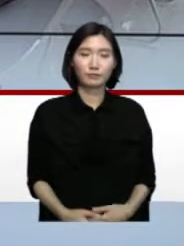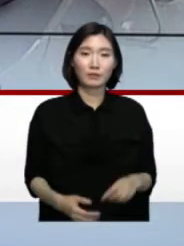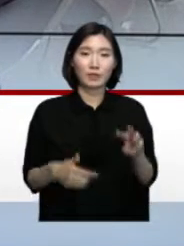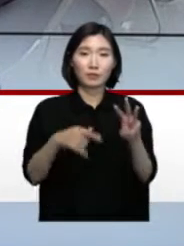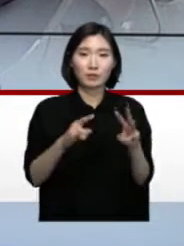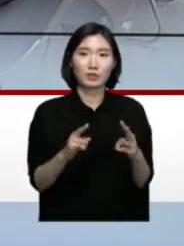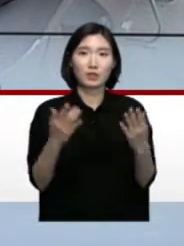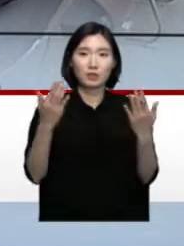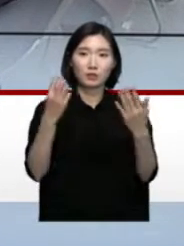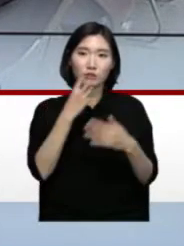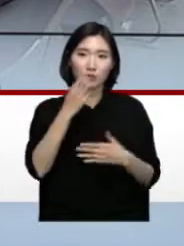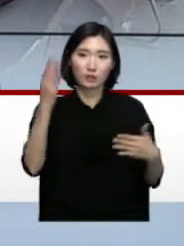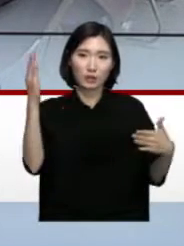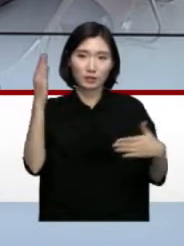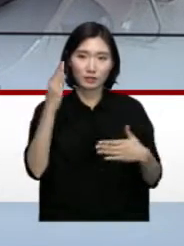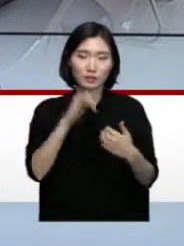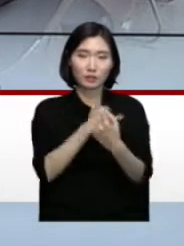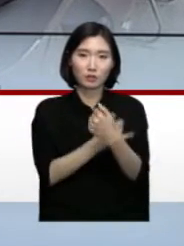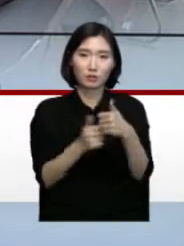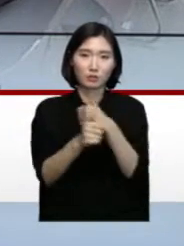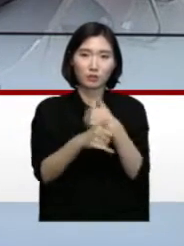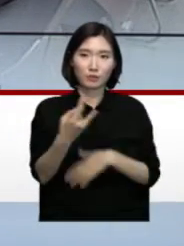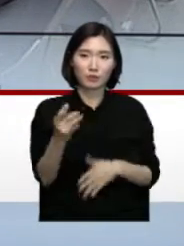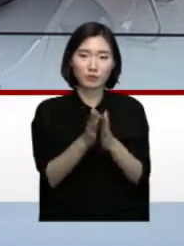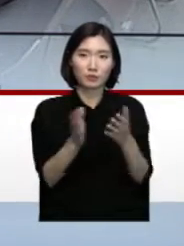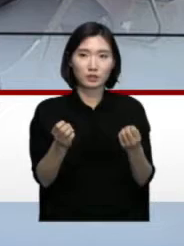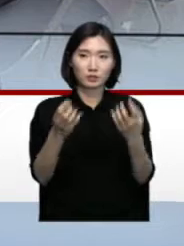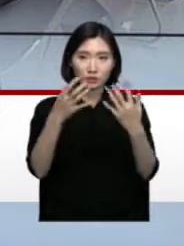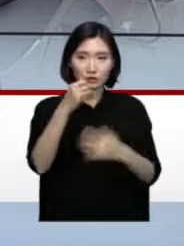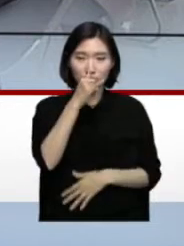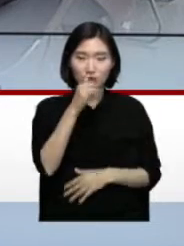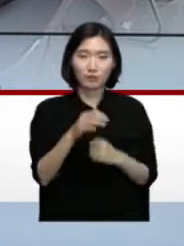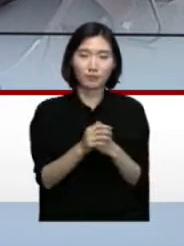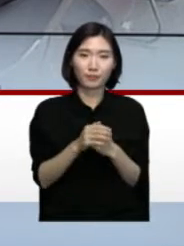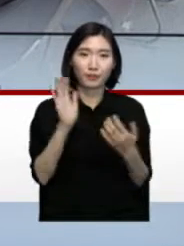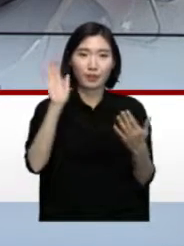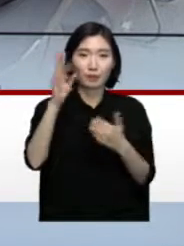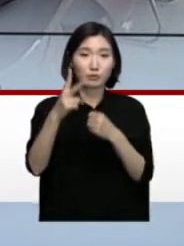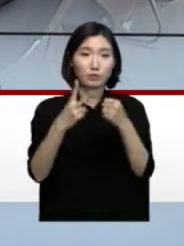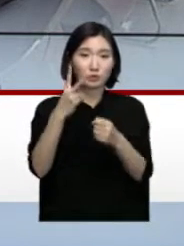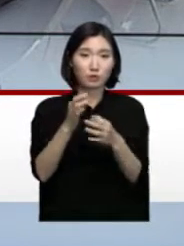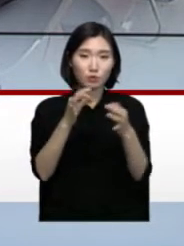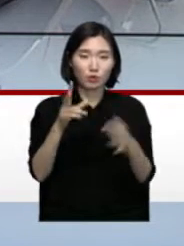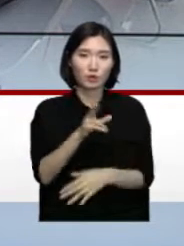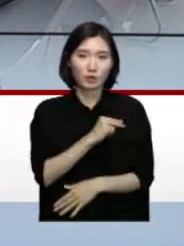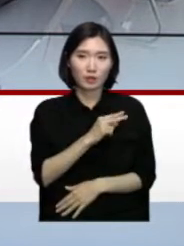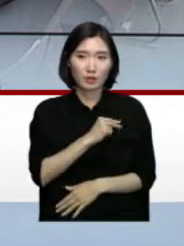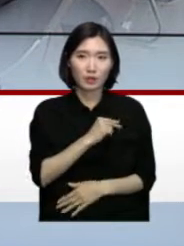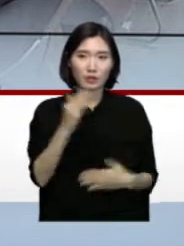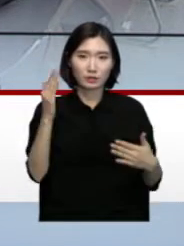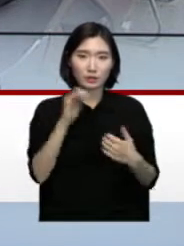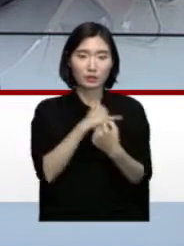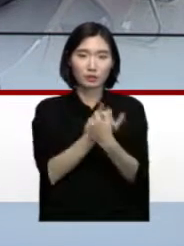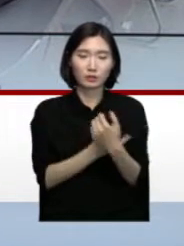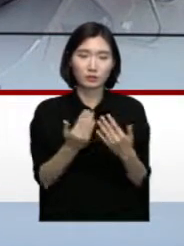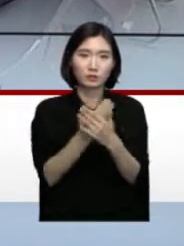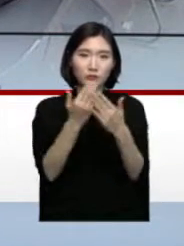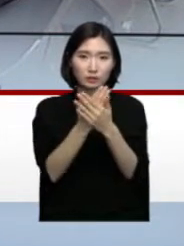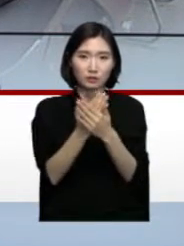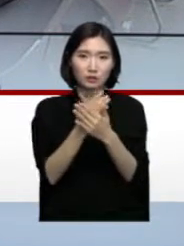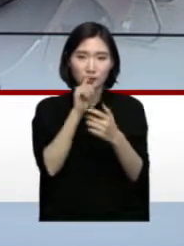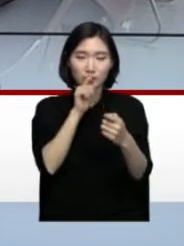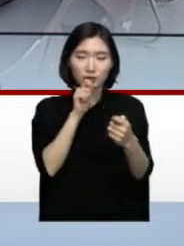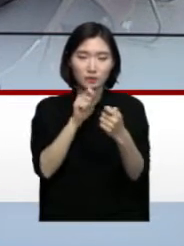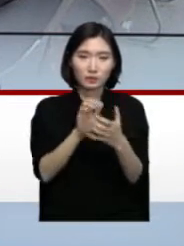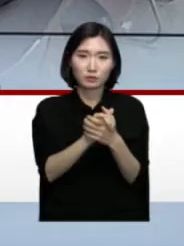3기 서울학생인권위원회가 출범식을 가졌습니다. 위원들은 앞으로 2년간 학생인권 증진과 인권친화적